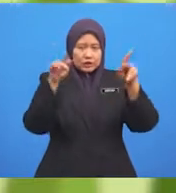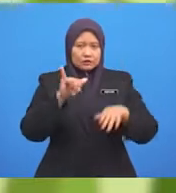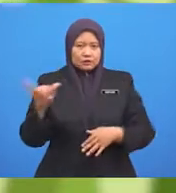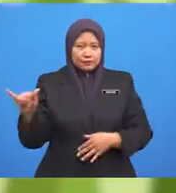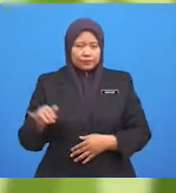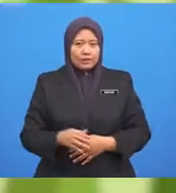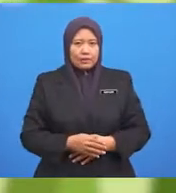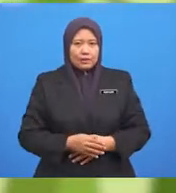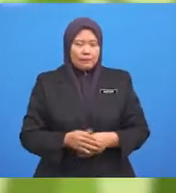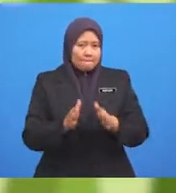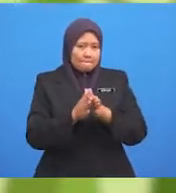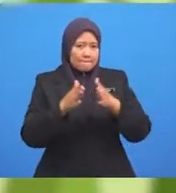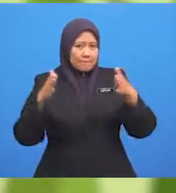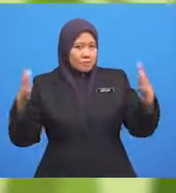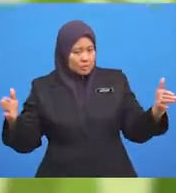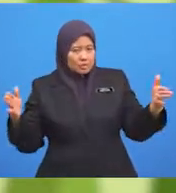Besar